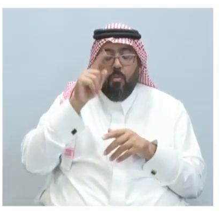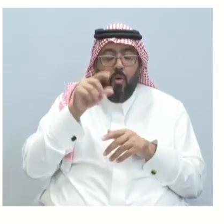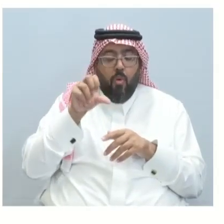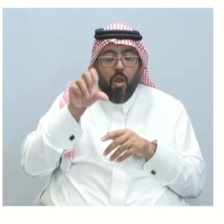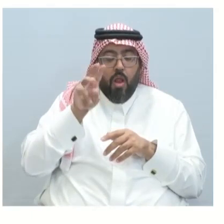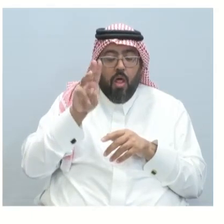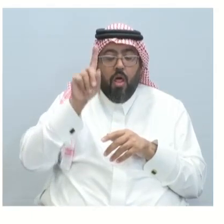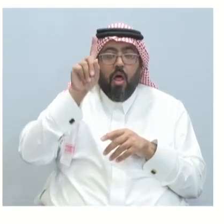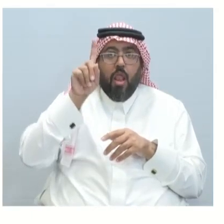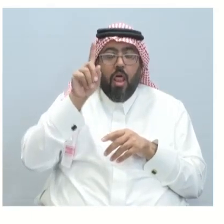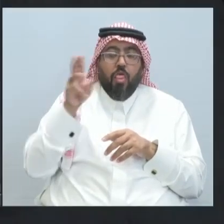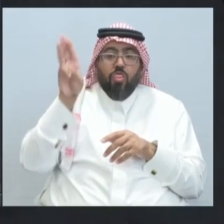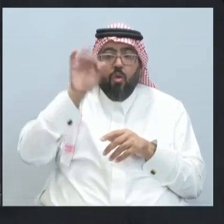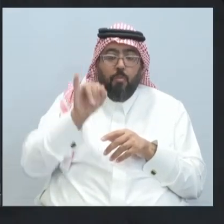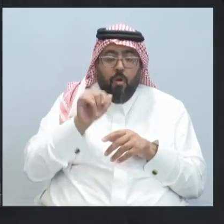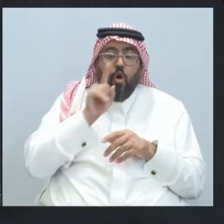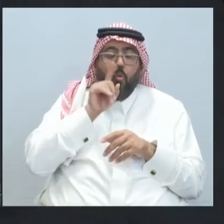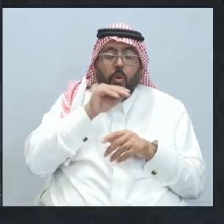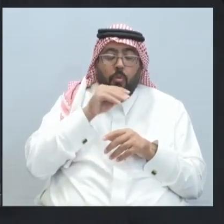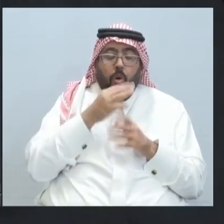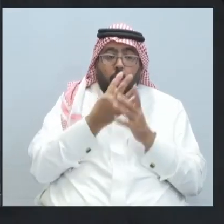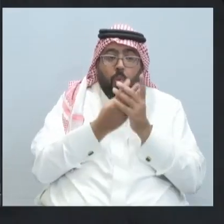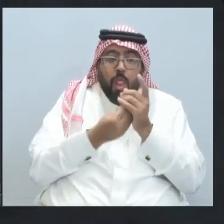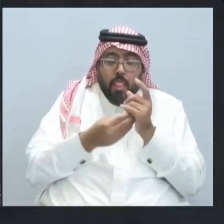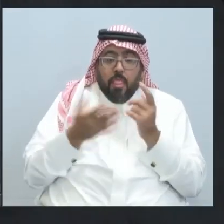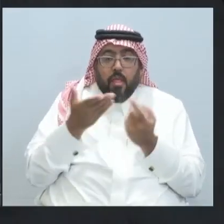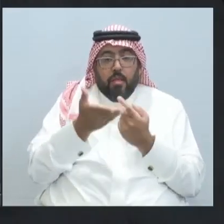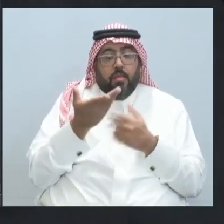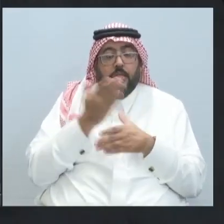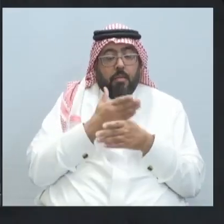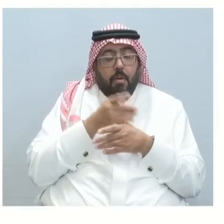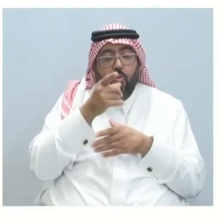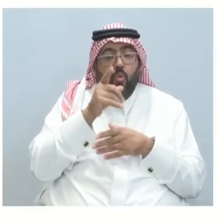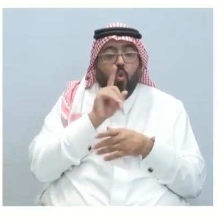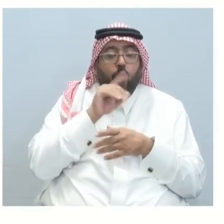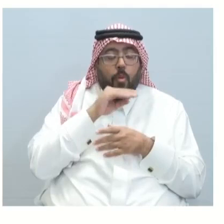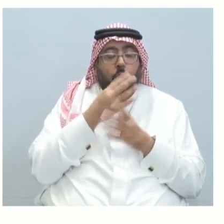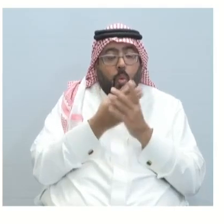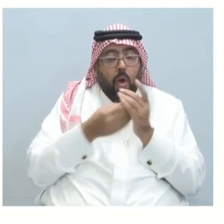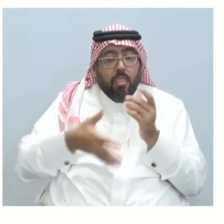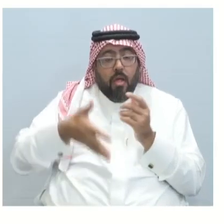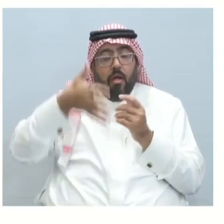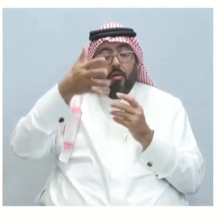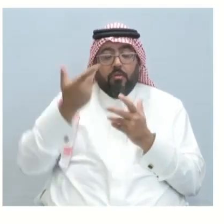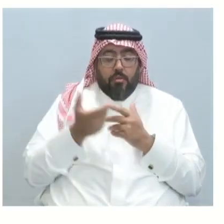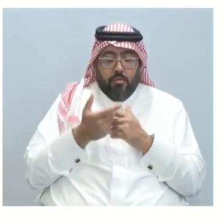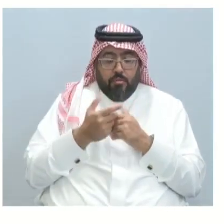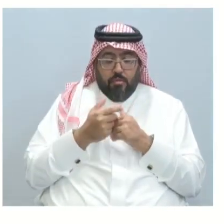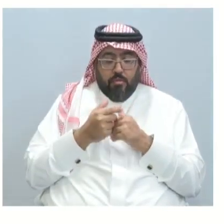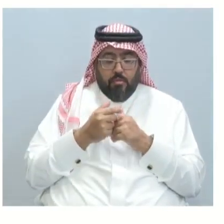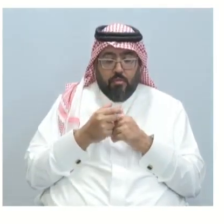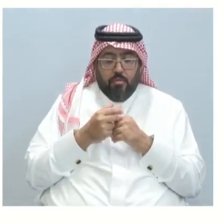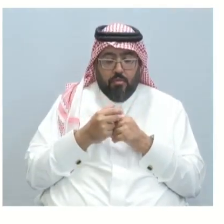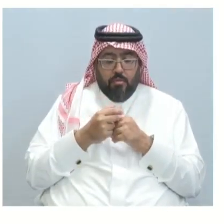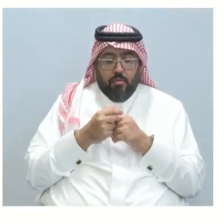هؤلاء الوالدين لما كنت موجودا لهذا نقول من فضل الله من فضل الوالدين عليك انهما